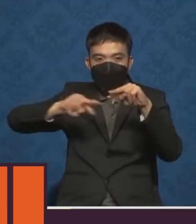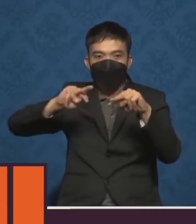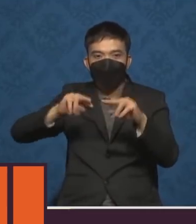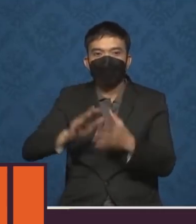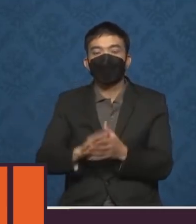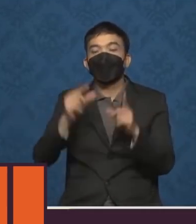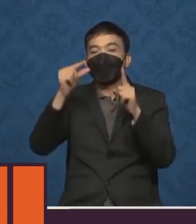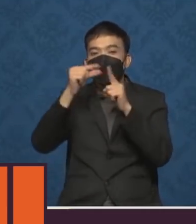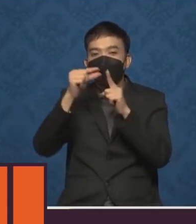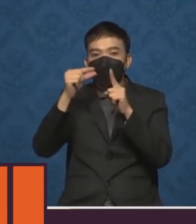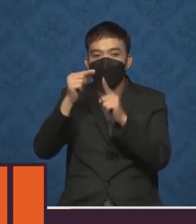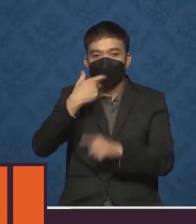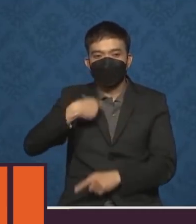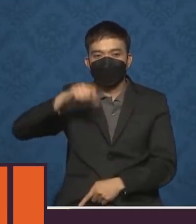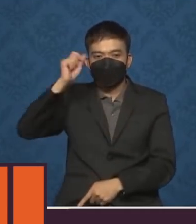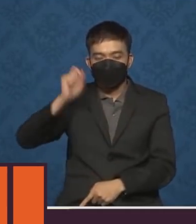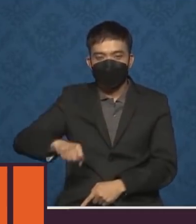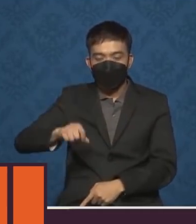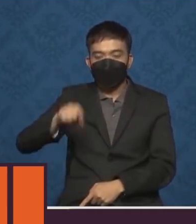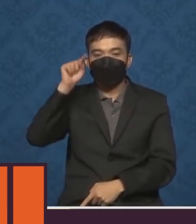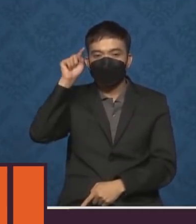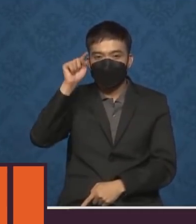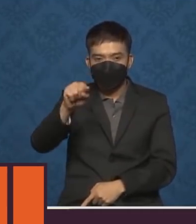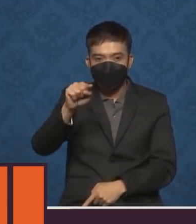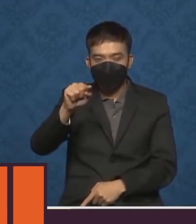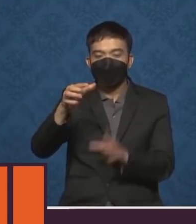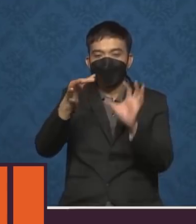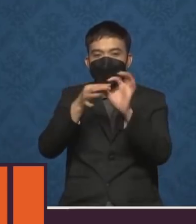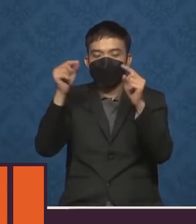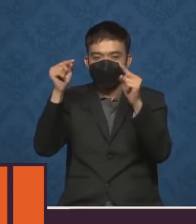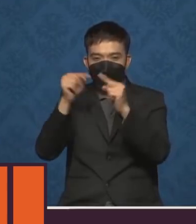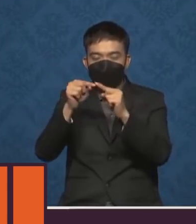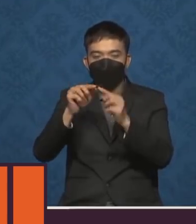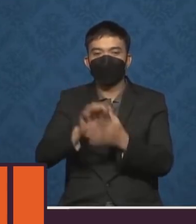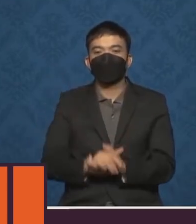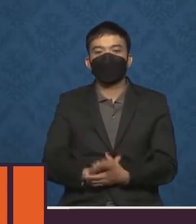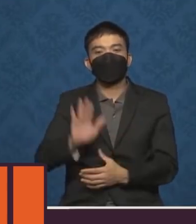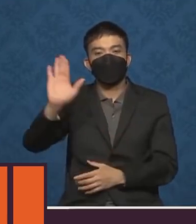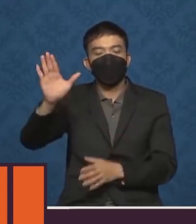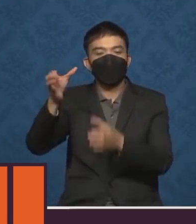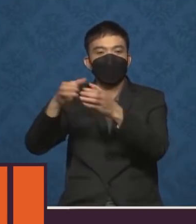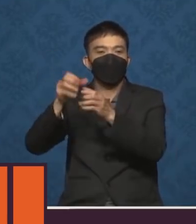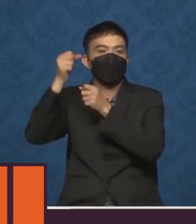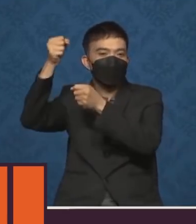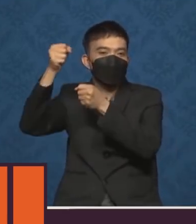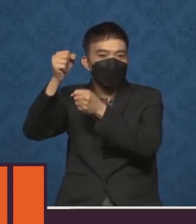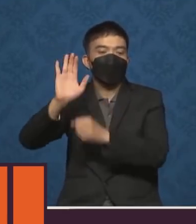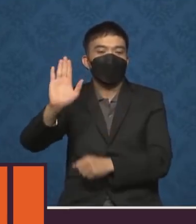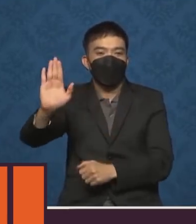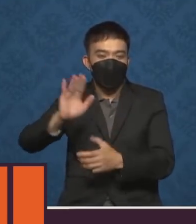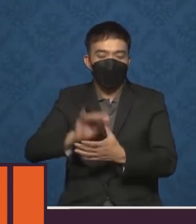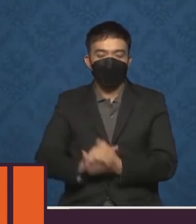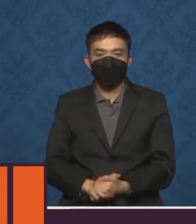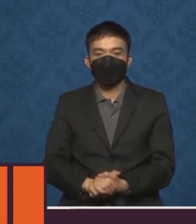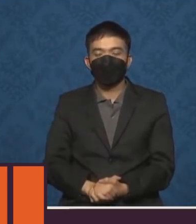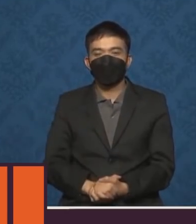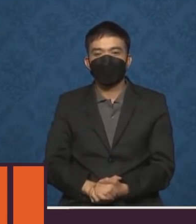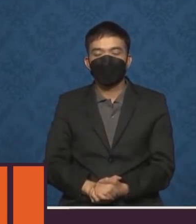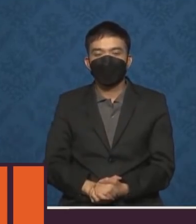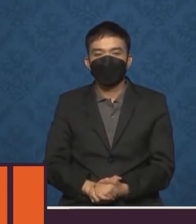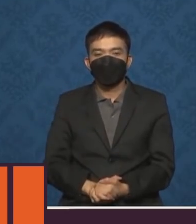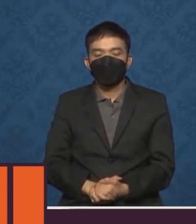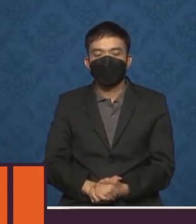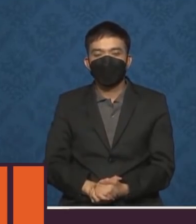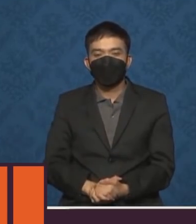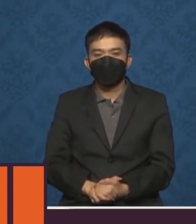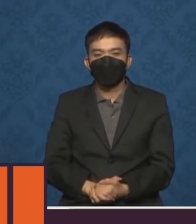จากคำวินิจฉัยของศาลรัฐธรรมนูญที่มีการพูดถึงการล้มล้างการปกครองของแกนนำแต่ท่านประธานทราบไหมครับว่าการห